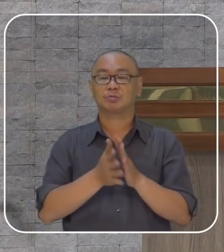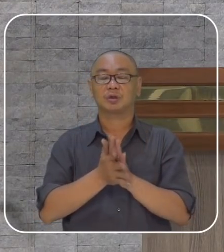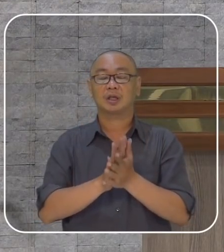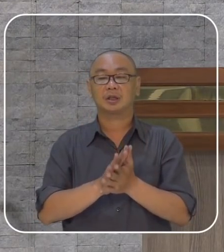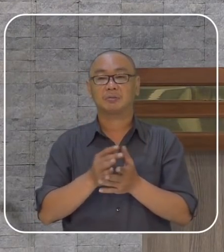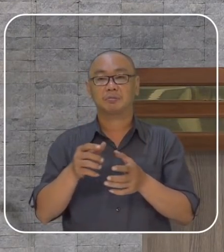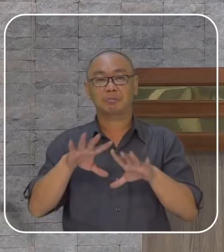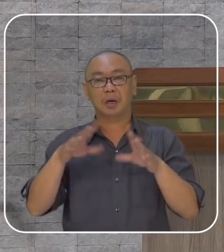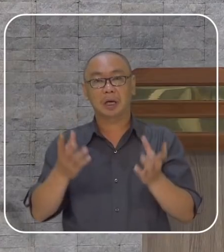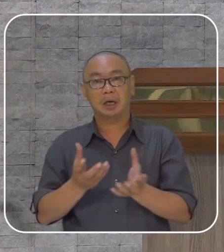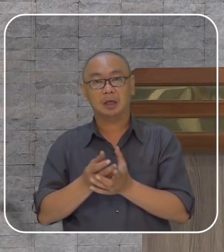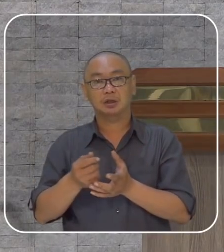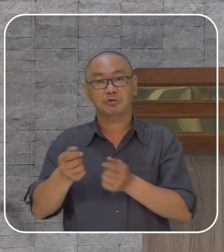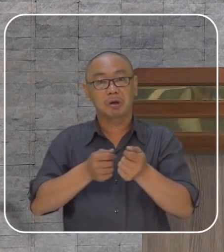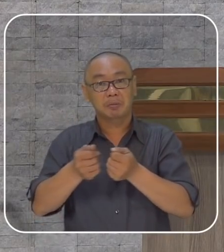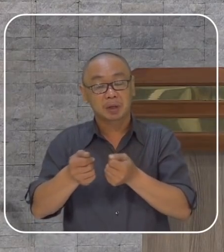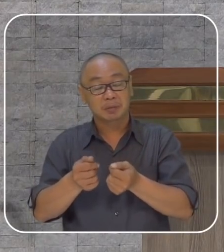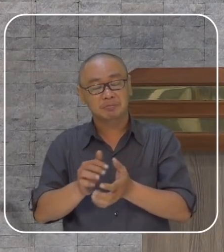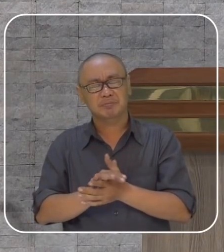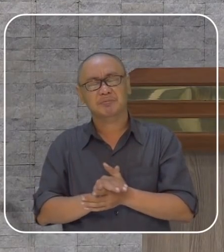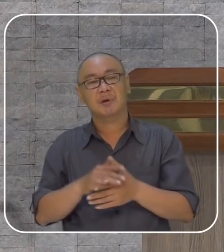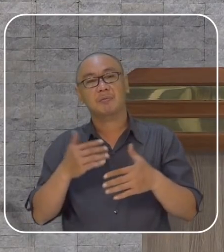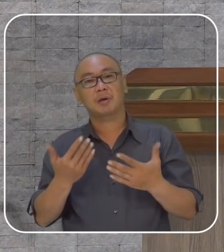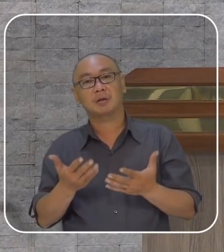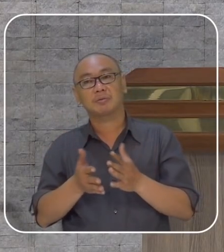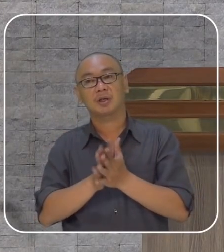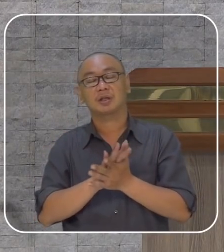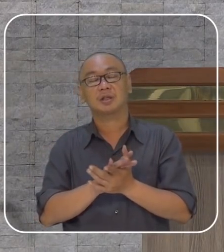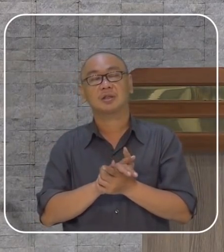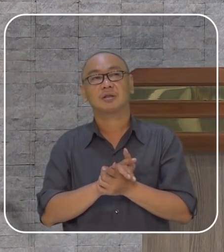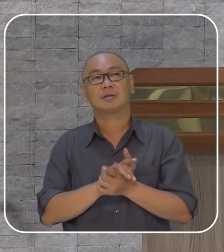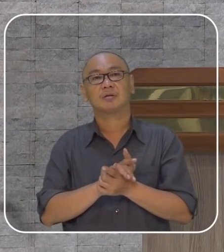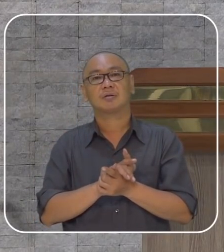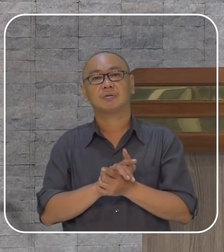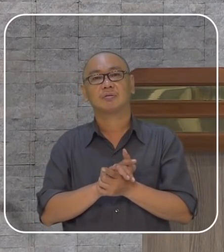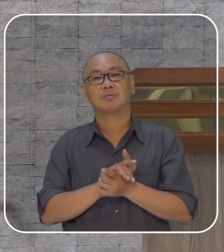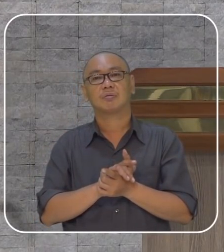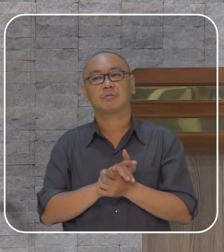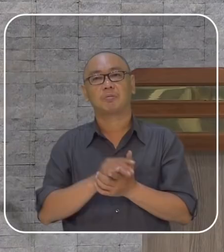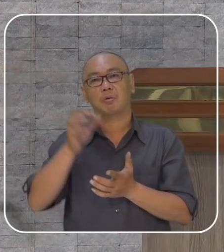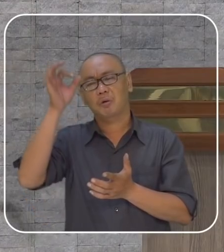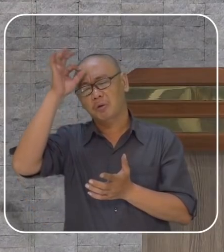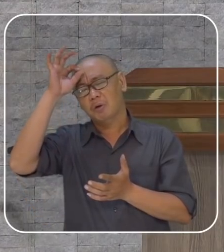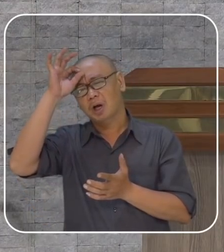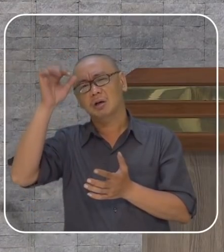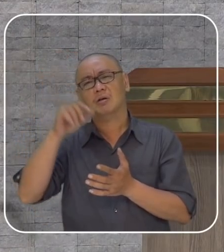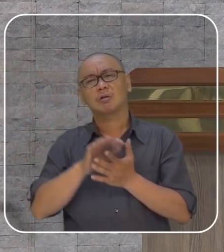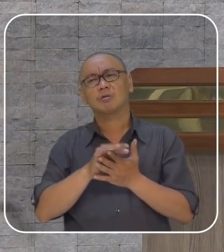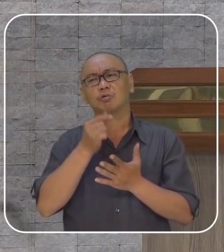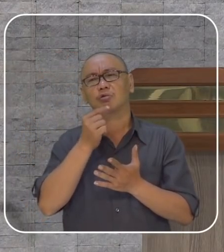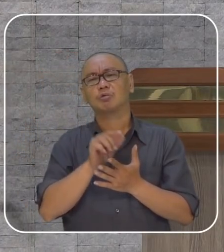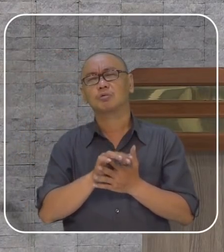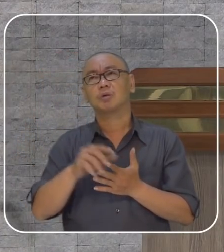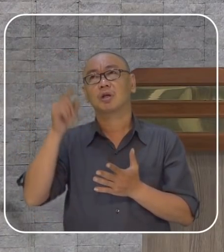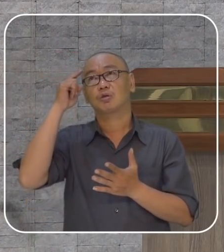komoditi yang diperjualbelikan, apalagi menjadikan pembodohan kepada